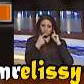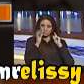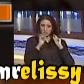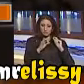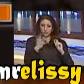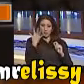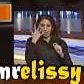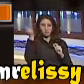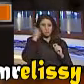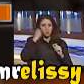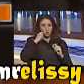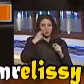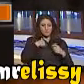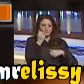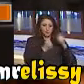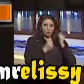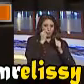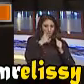وبعدين يا فندم